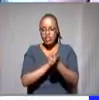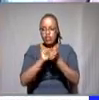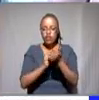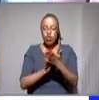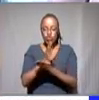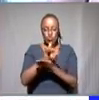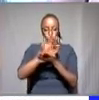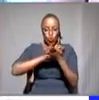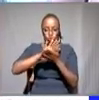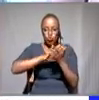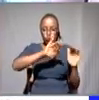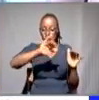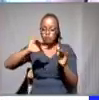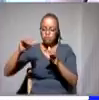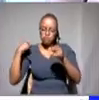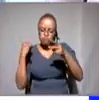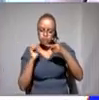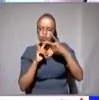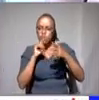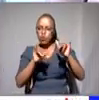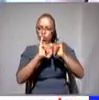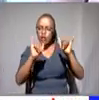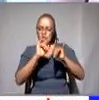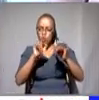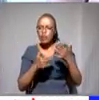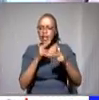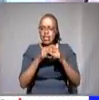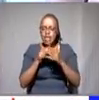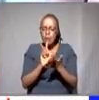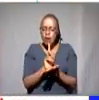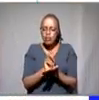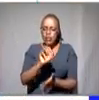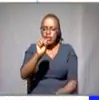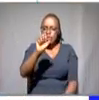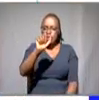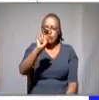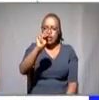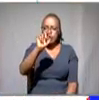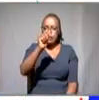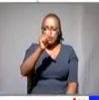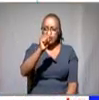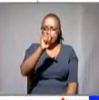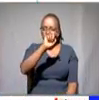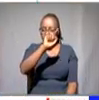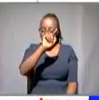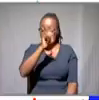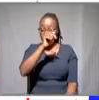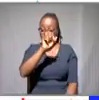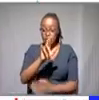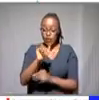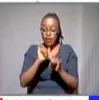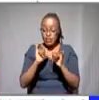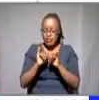thabuni. Kindu kiria kingi twiritwo no twithambe nakio ni kindu gigwitwo sanitizer. Sanitizer onayo ni yuragaga virus